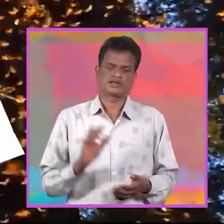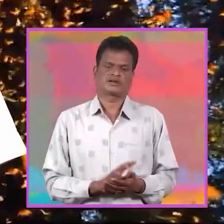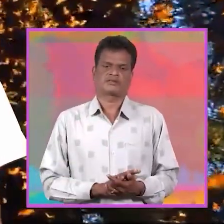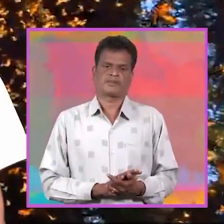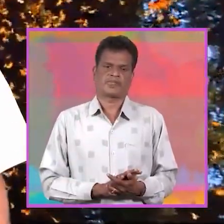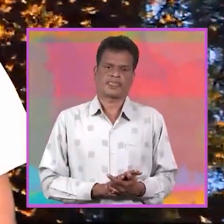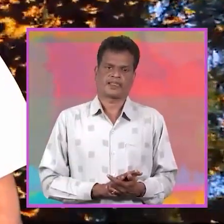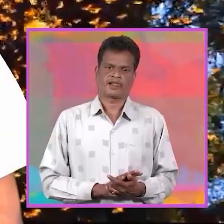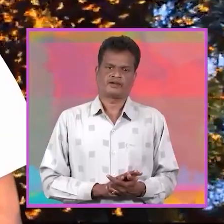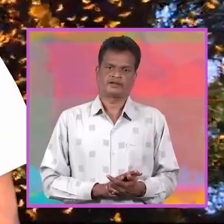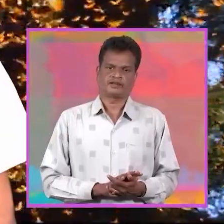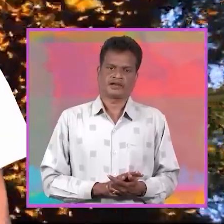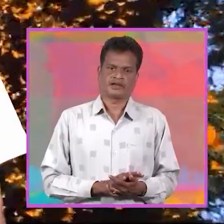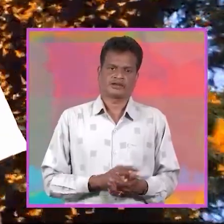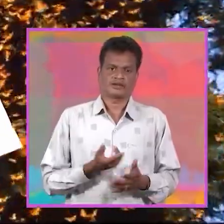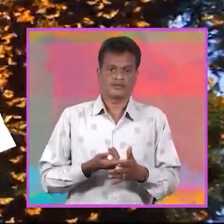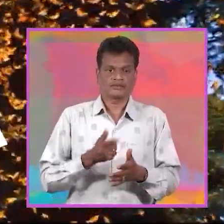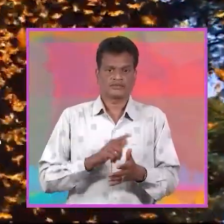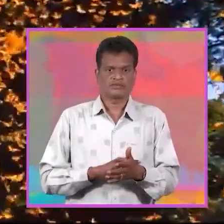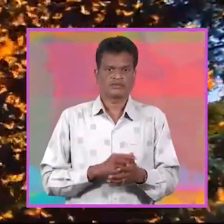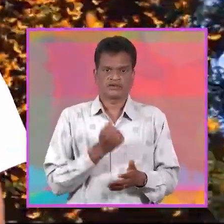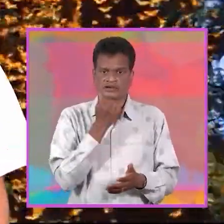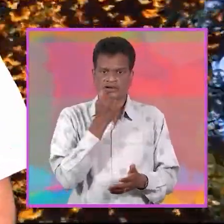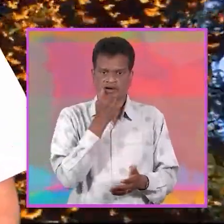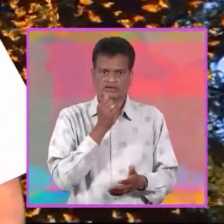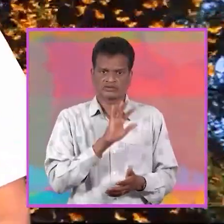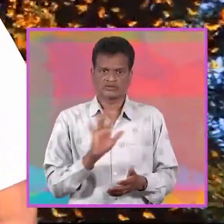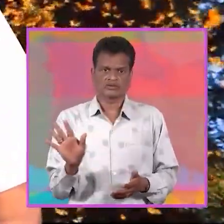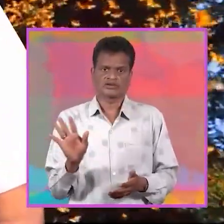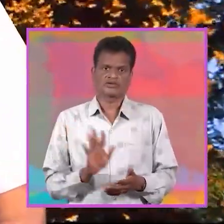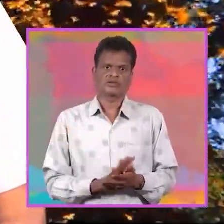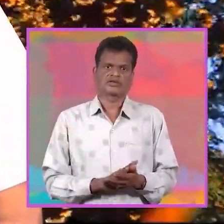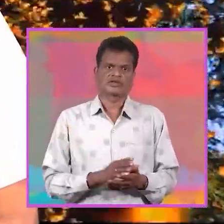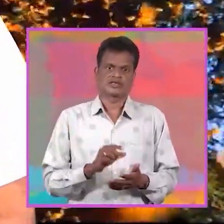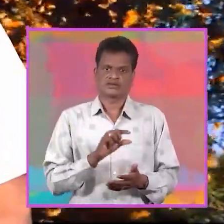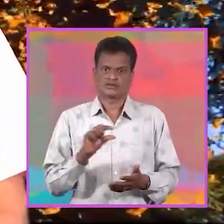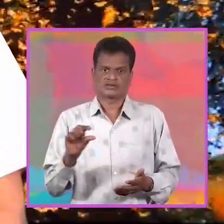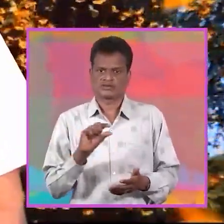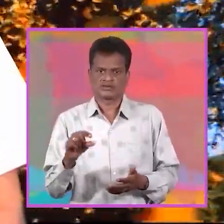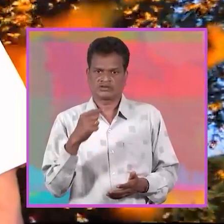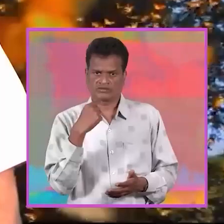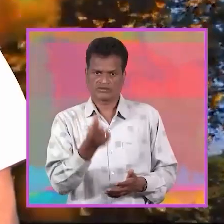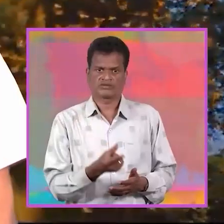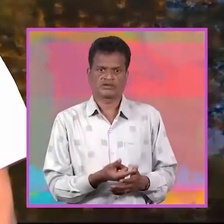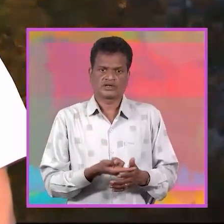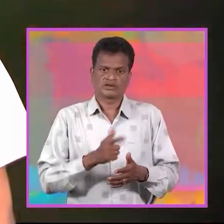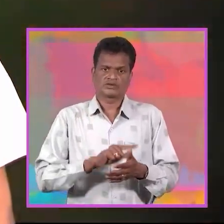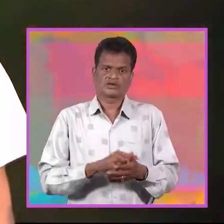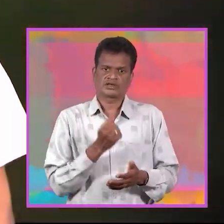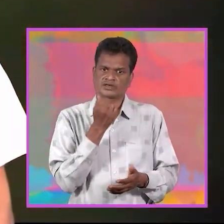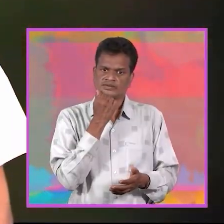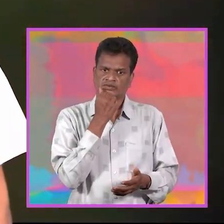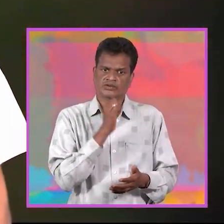தமிழ்தானே. மொழியில் குற்றம் தோன்றாமல் மொழியின் இறைவை கூறுவதும். மொழியில்